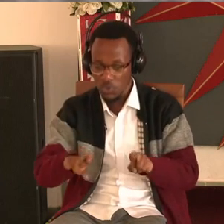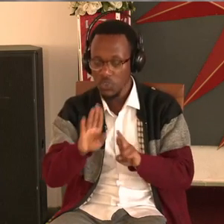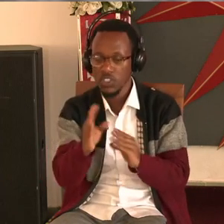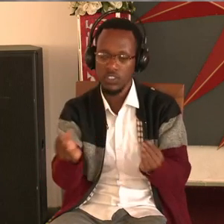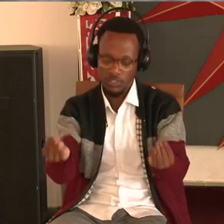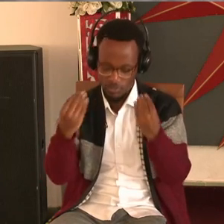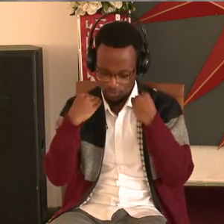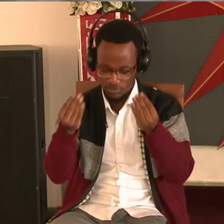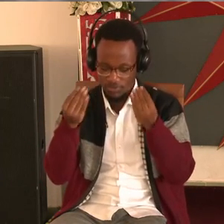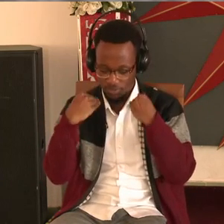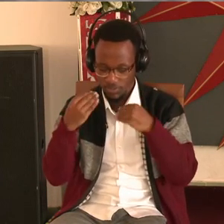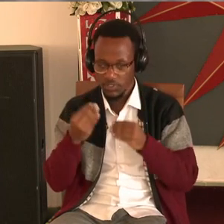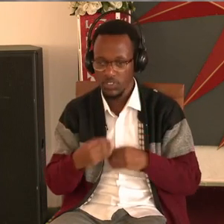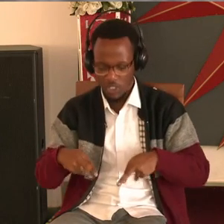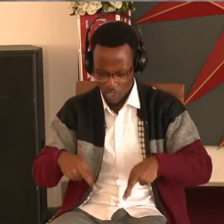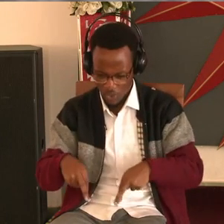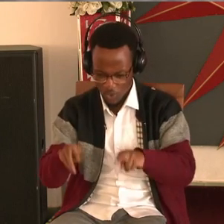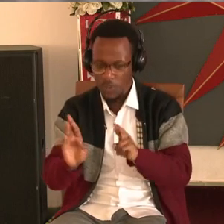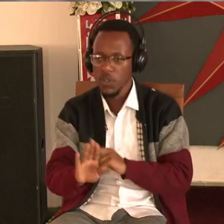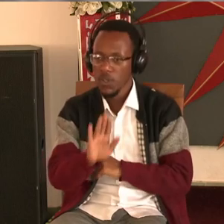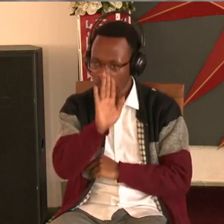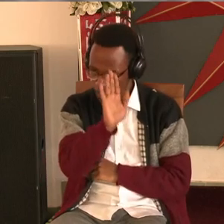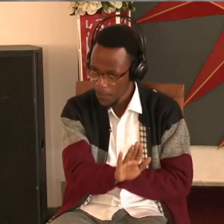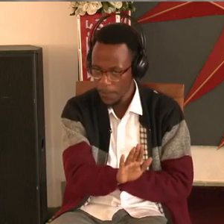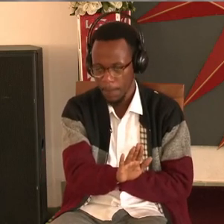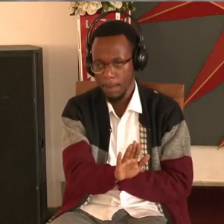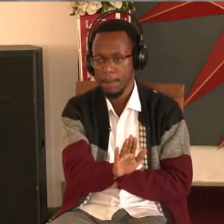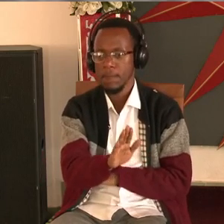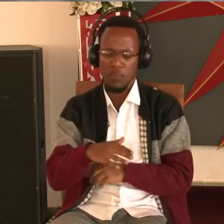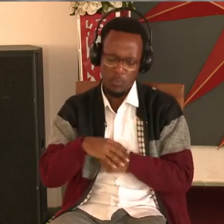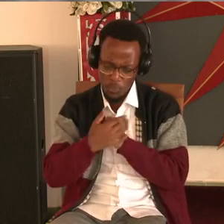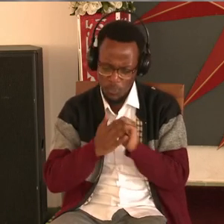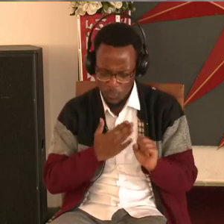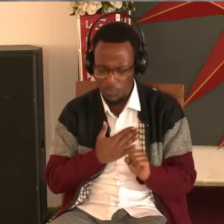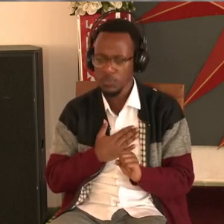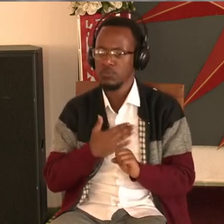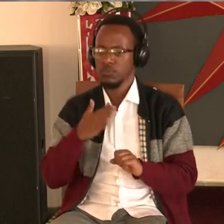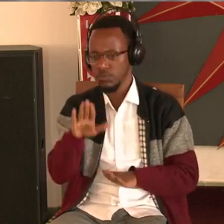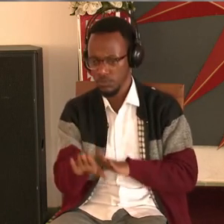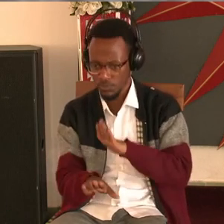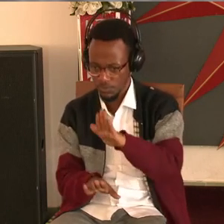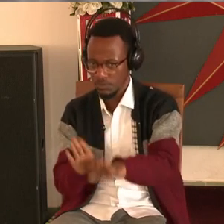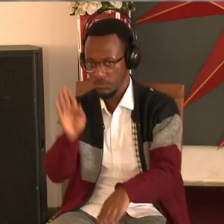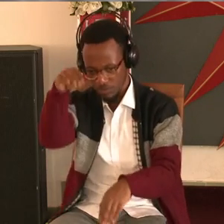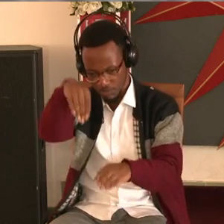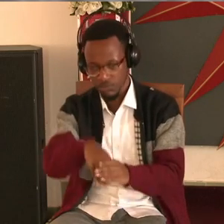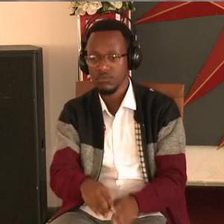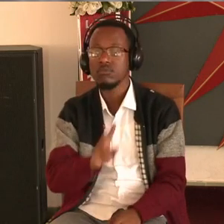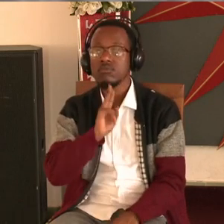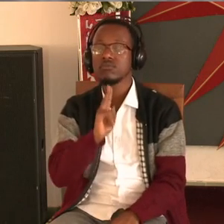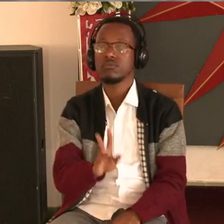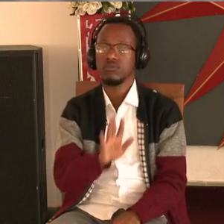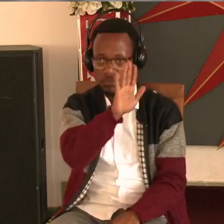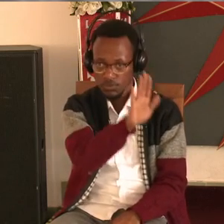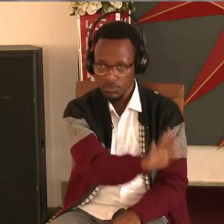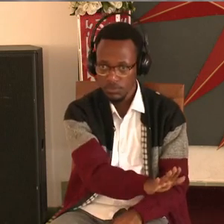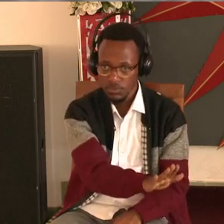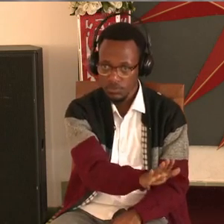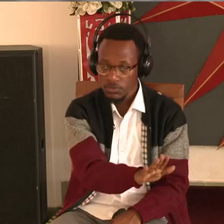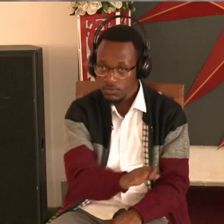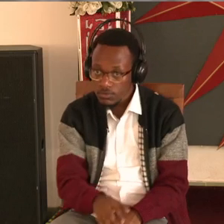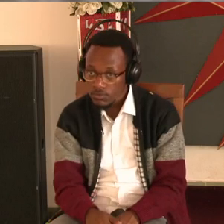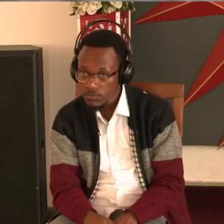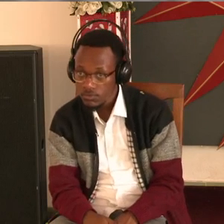Enseigne-moi tes sentiers. Fais-moi marcher dans ta vérité